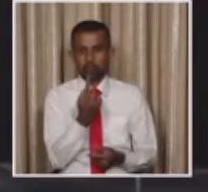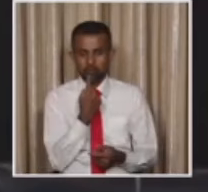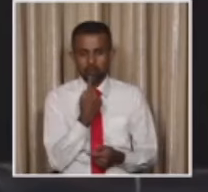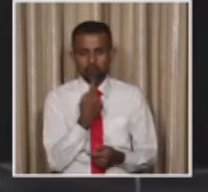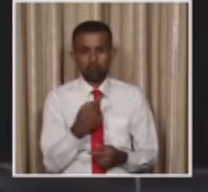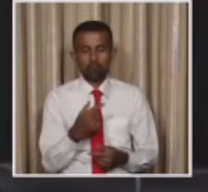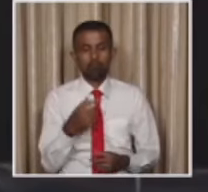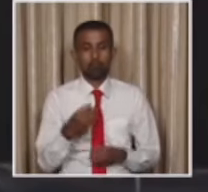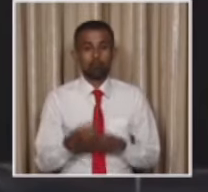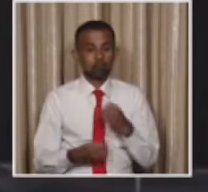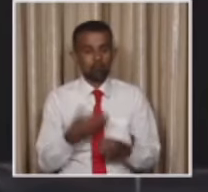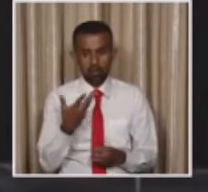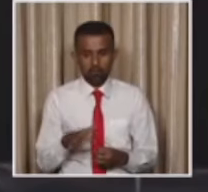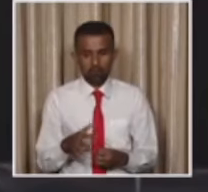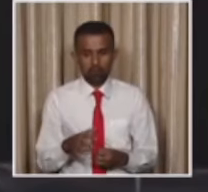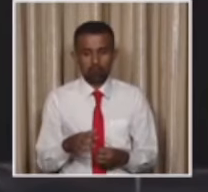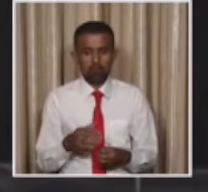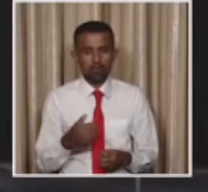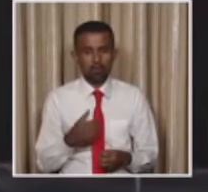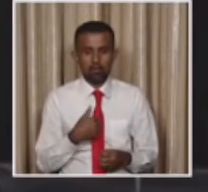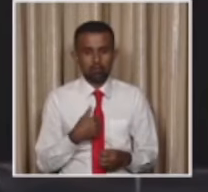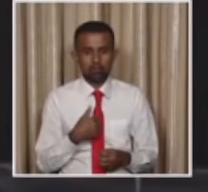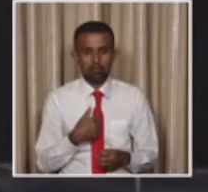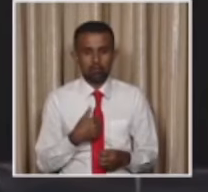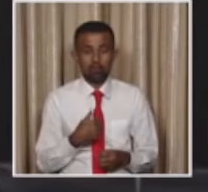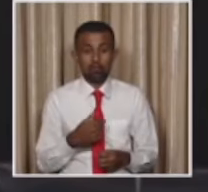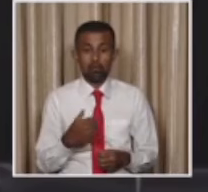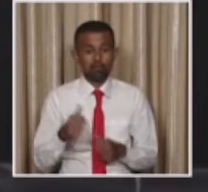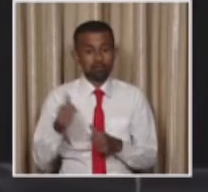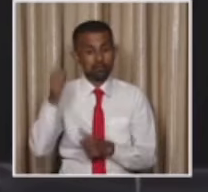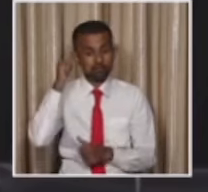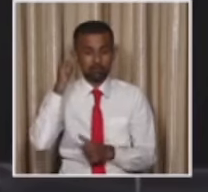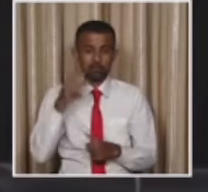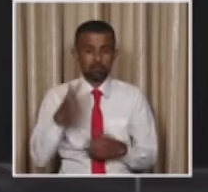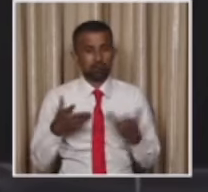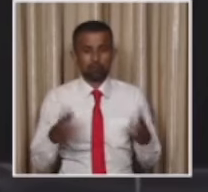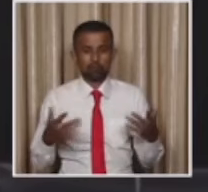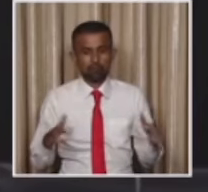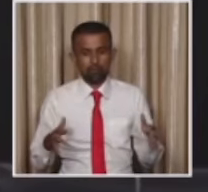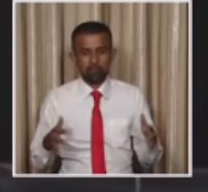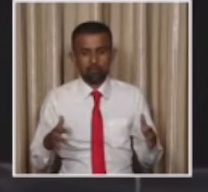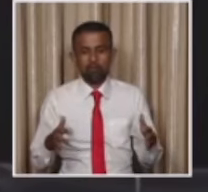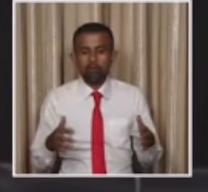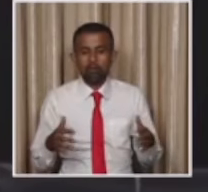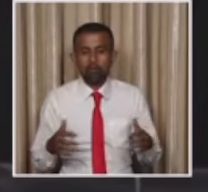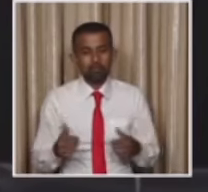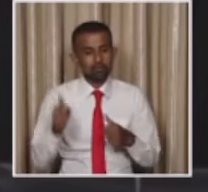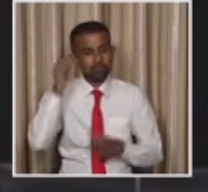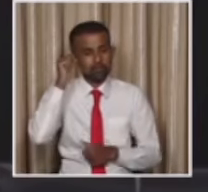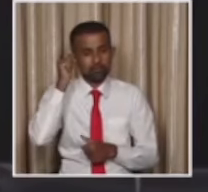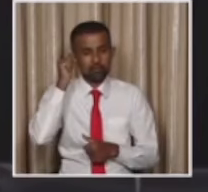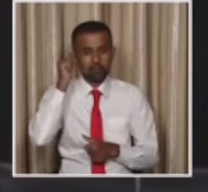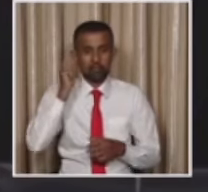වෙන විකාරයක් කළා. ඒ නිසා ඒව ගැන අපි එකඟ හැබැයි දැන් අතීතයට එක් වෙච්ච දෙයක්. ඒක ගැන අපිට අතීතයට